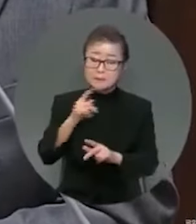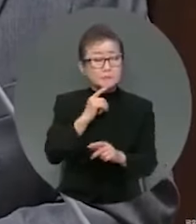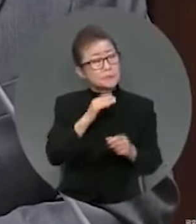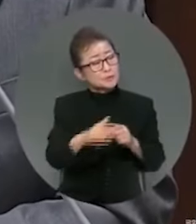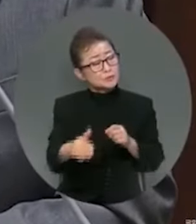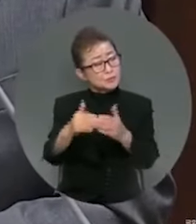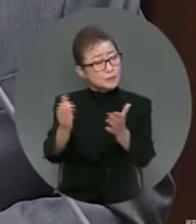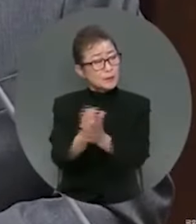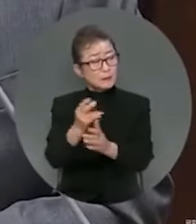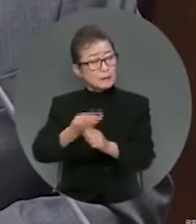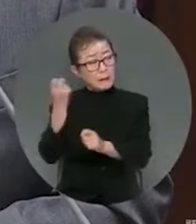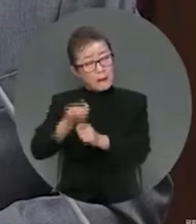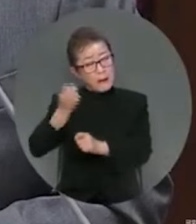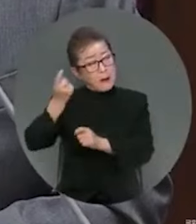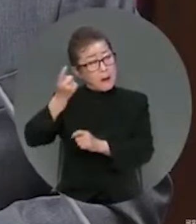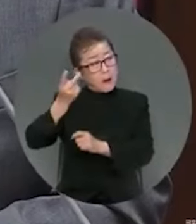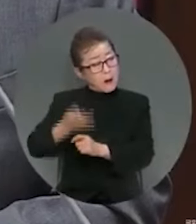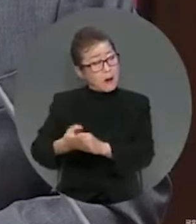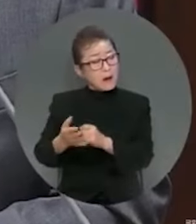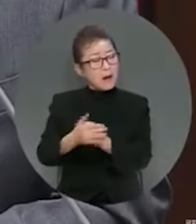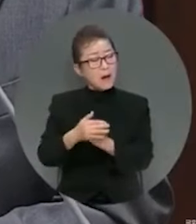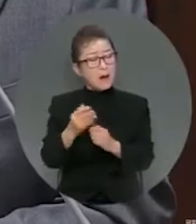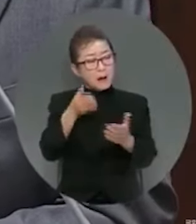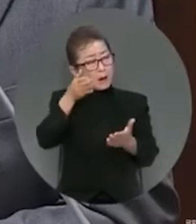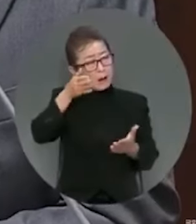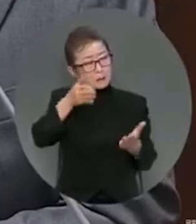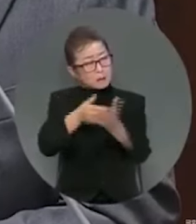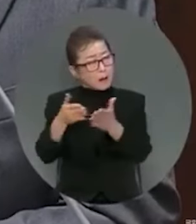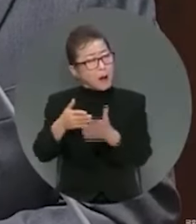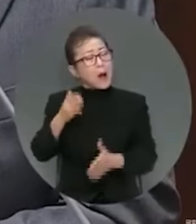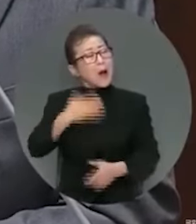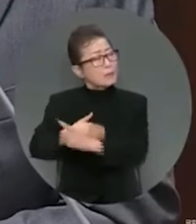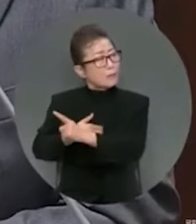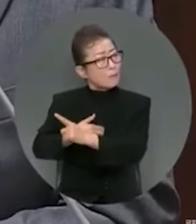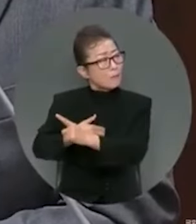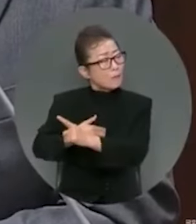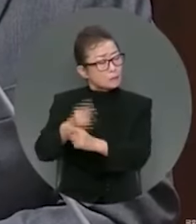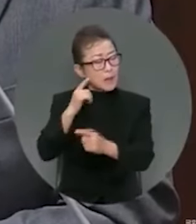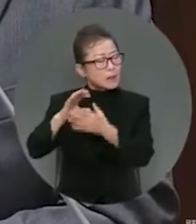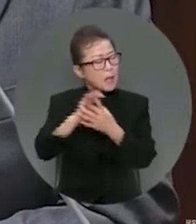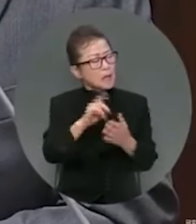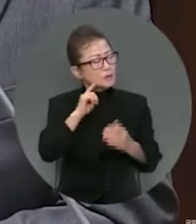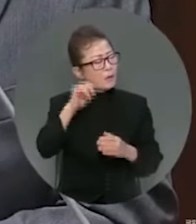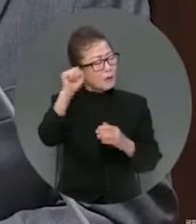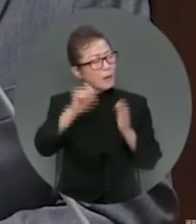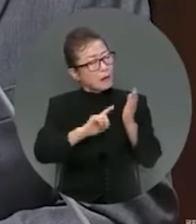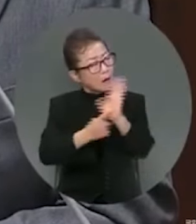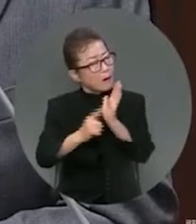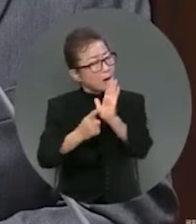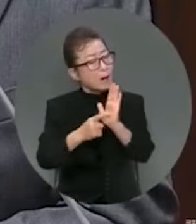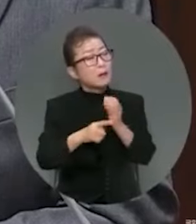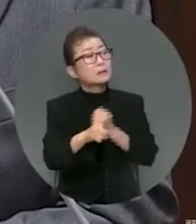탄핵안을 기각될지 알면서도 계속해서 이렇게 발의하는 이유는 어디에 있다고 생각하십니까?